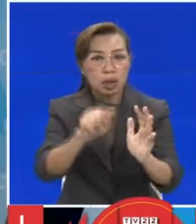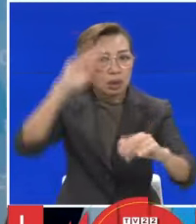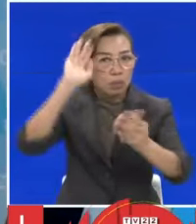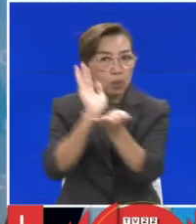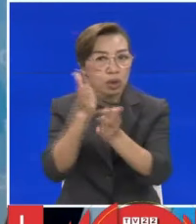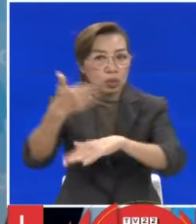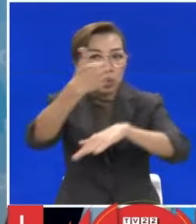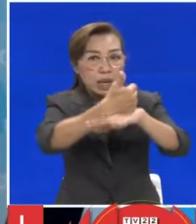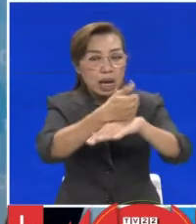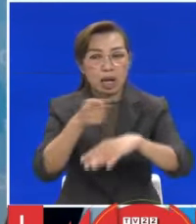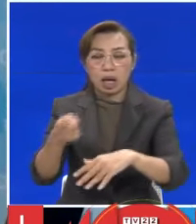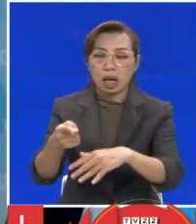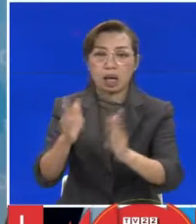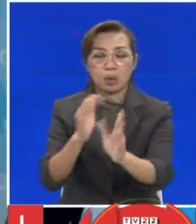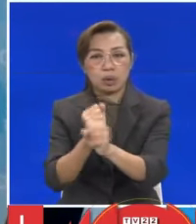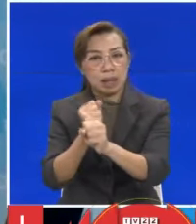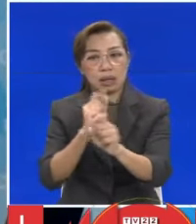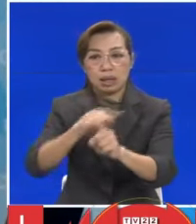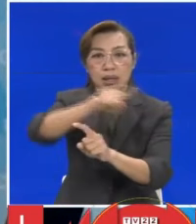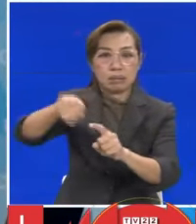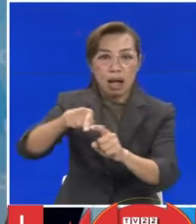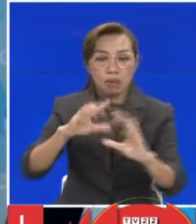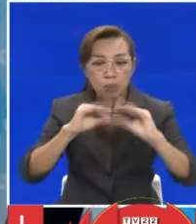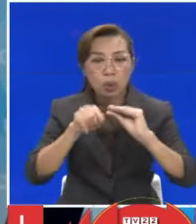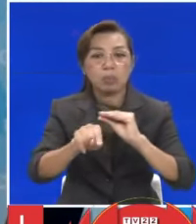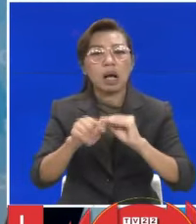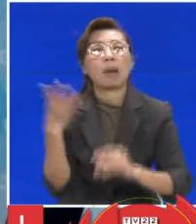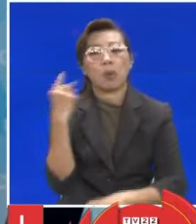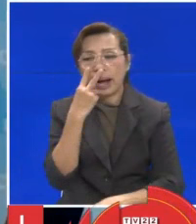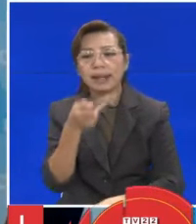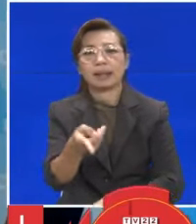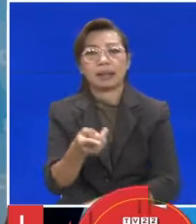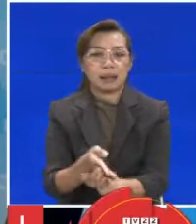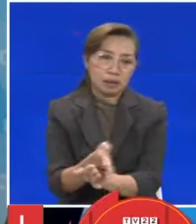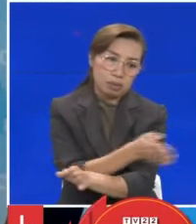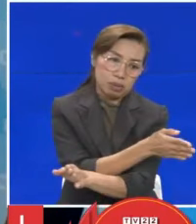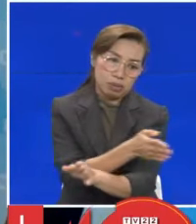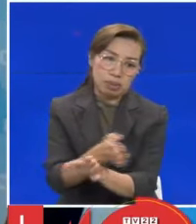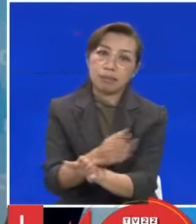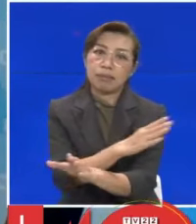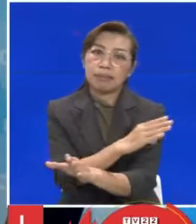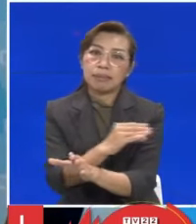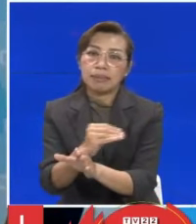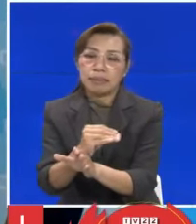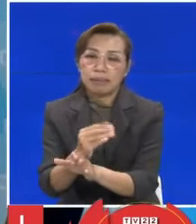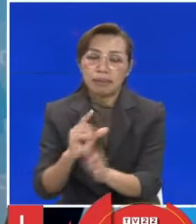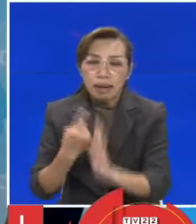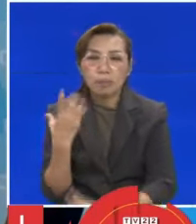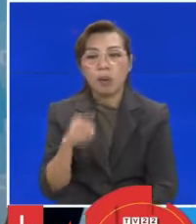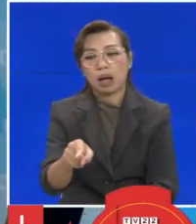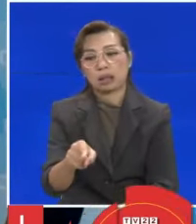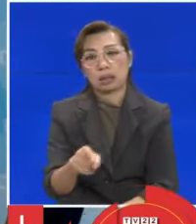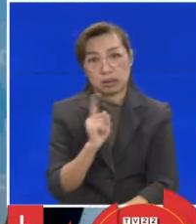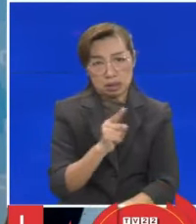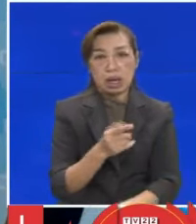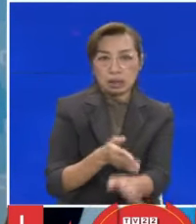ตร.รวมไปถึงเจ้าหน้าที่ที่เกี่ยวข้องนี่นะคะคือคุณราเมศส่งสัญญาณบอกช้าไปหรือเปล่า เขาถามว่าช้าไปไหม ช้าไปไหมคือเหตุการณ์เกิด